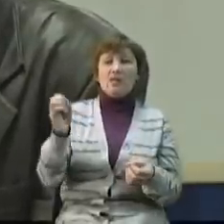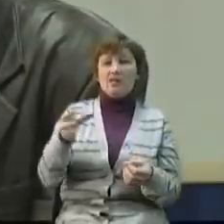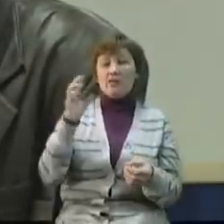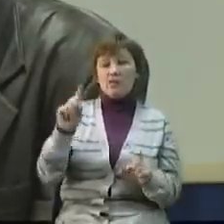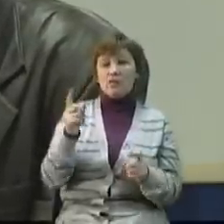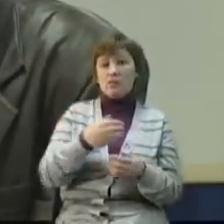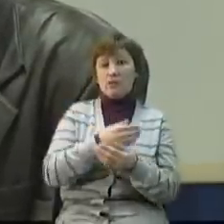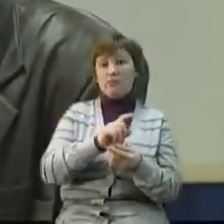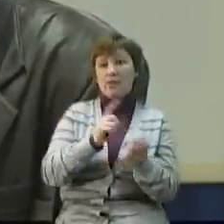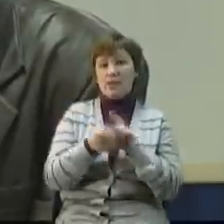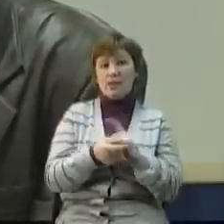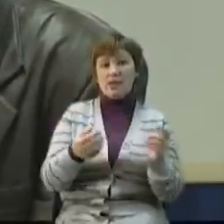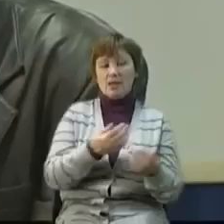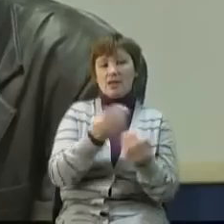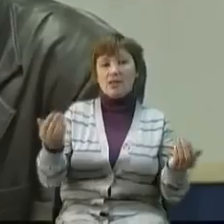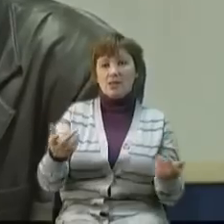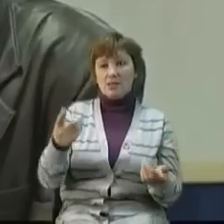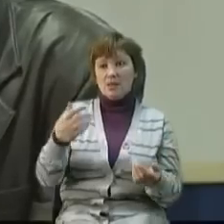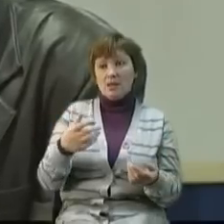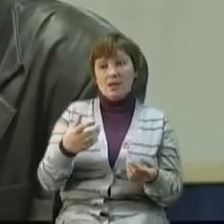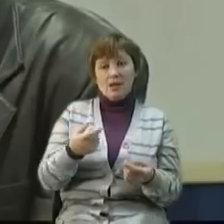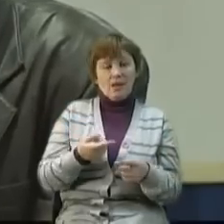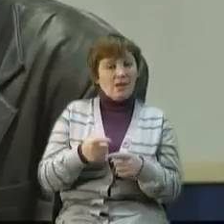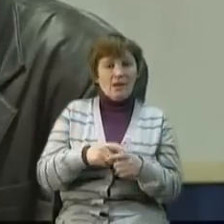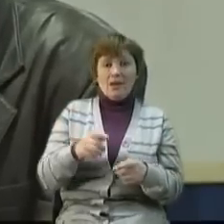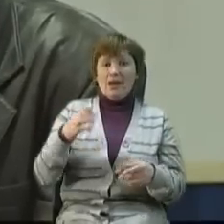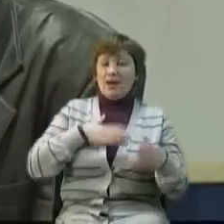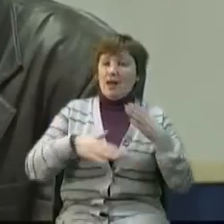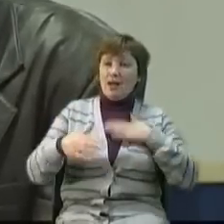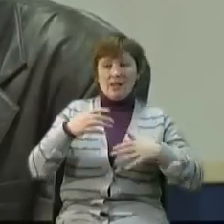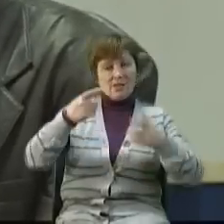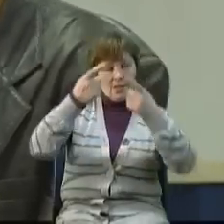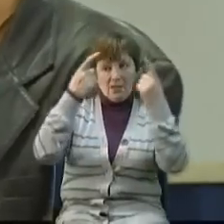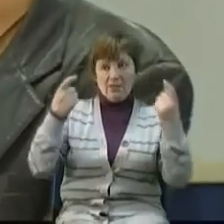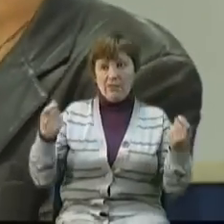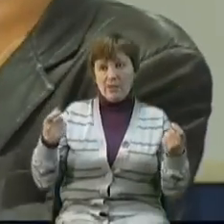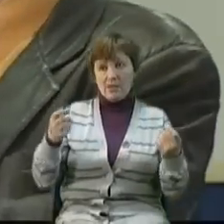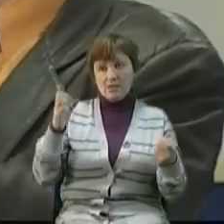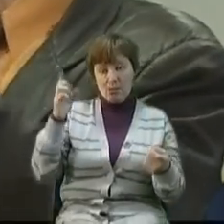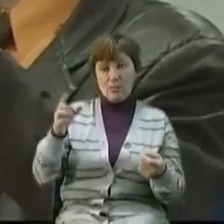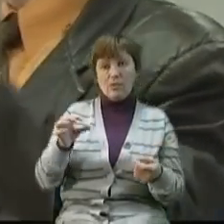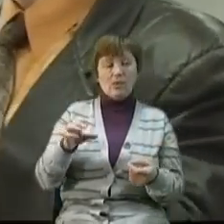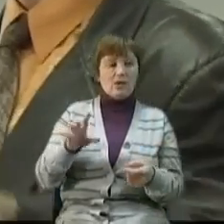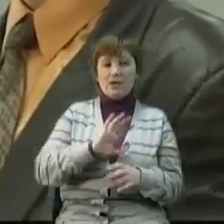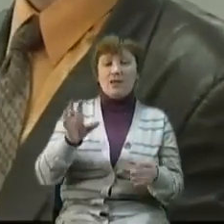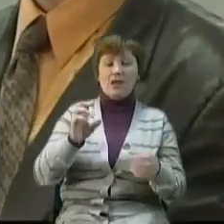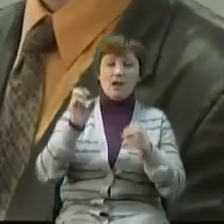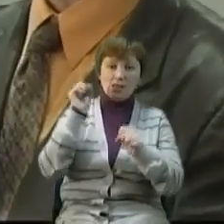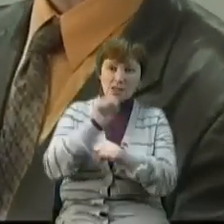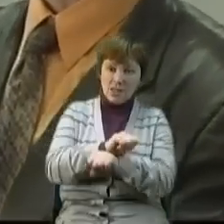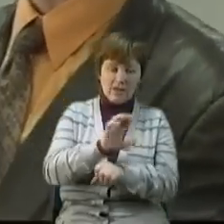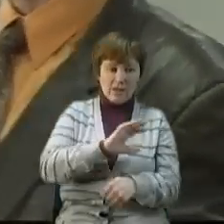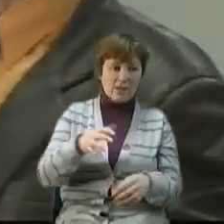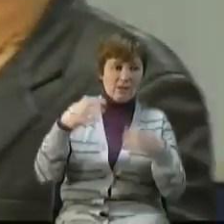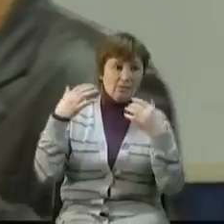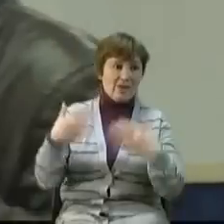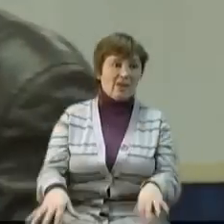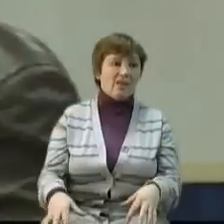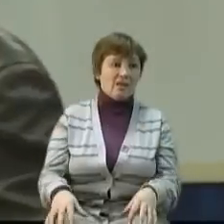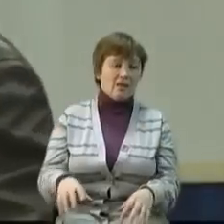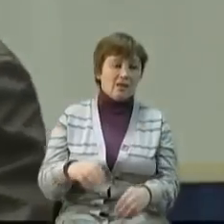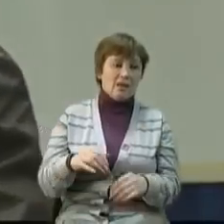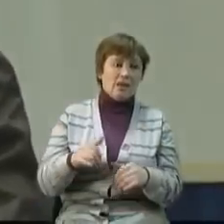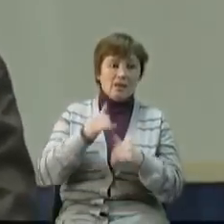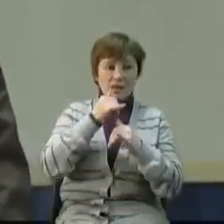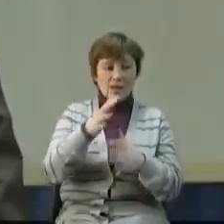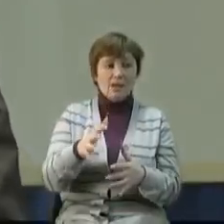И в этой радостной вести Он дал гарантию, что Он не оставит и не покинет, что не допустит испытания сверхсил, что любящим